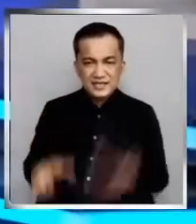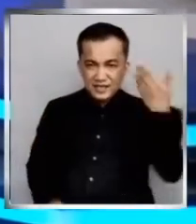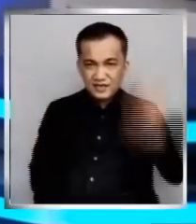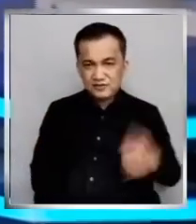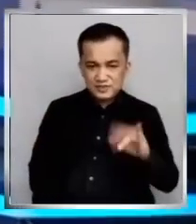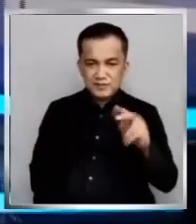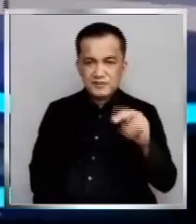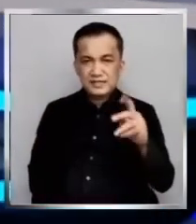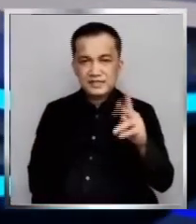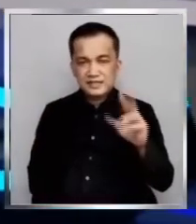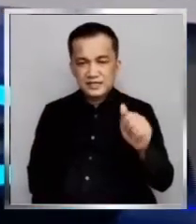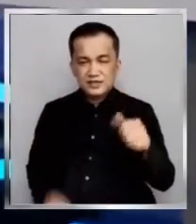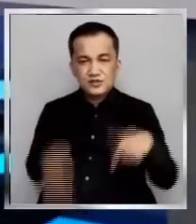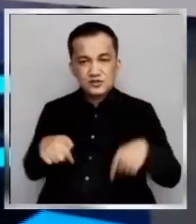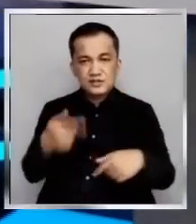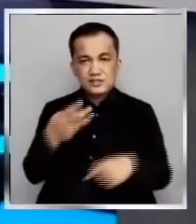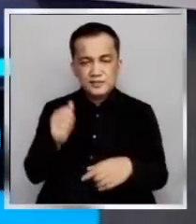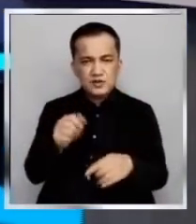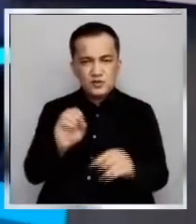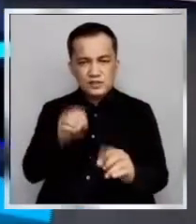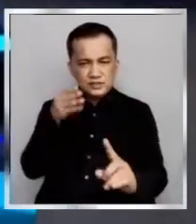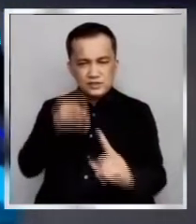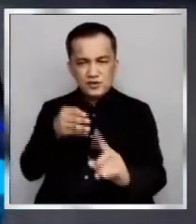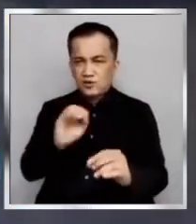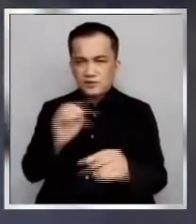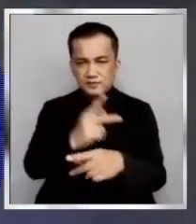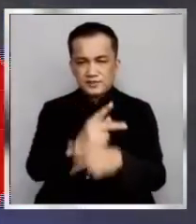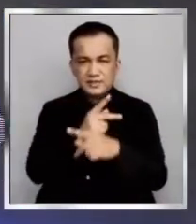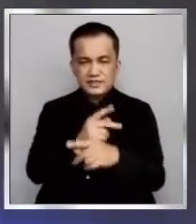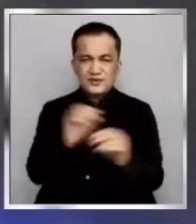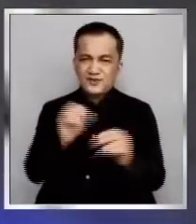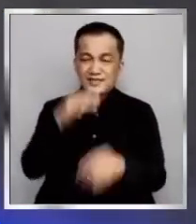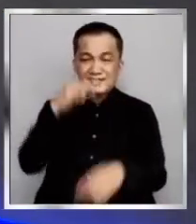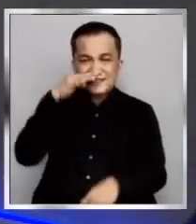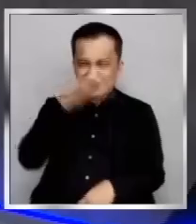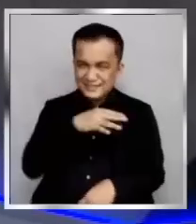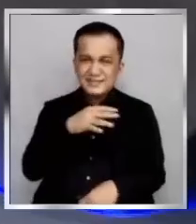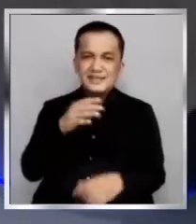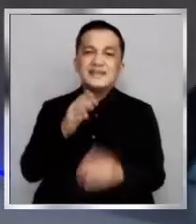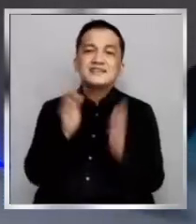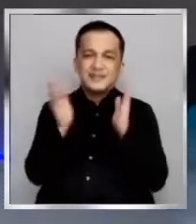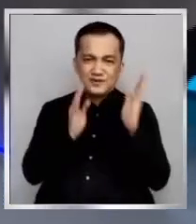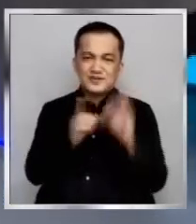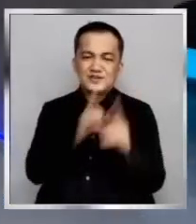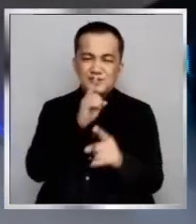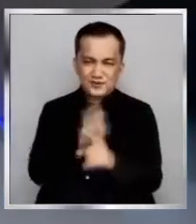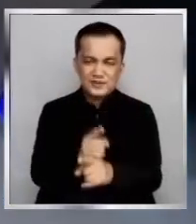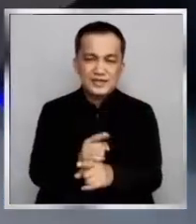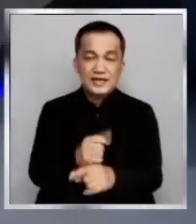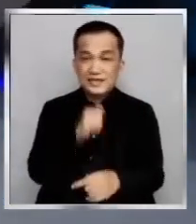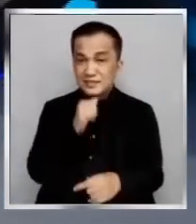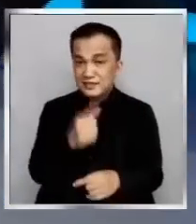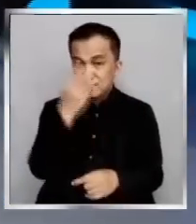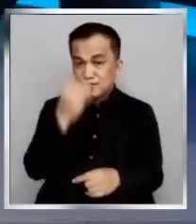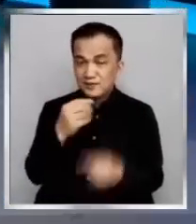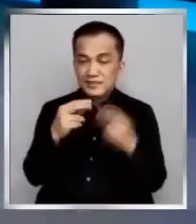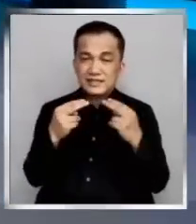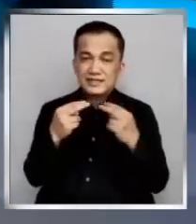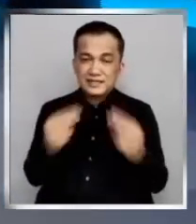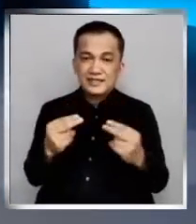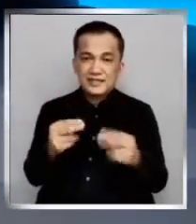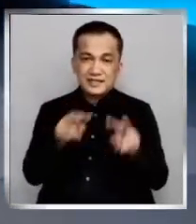Ito ang GMA. Walang kinikilingan, walang pinoprotektahan. Walang kasinungalingan, serbisyong totoo lamang. At dahil hindi natutulog ang balita, nakatutok